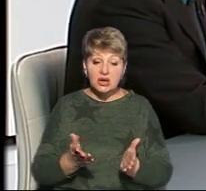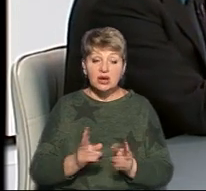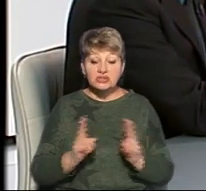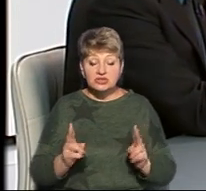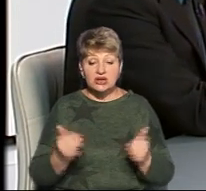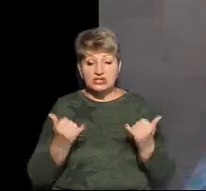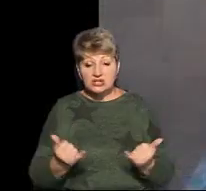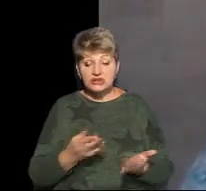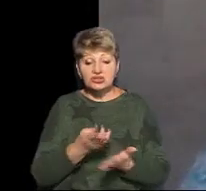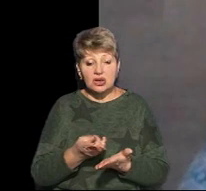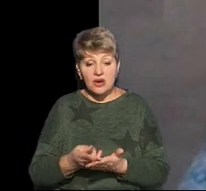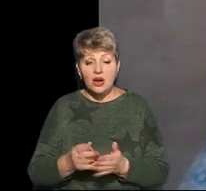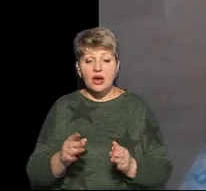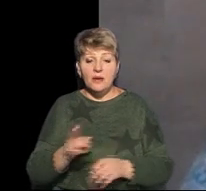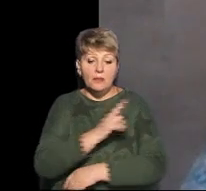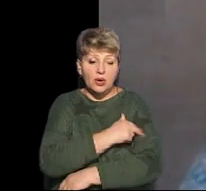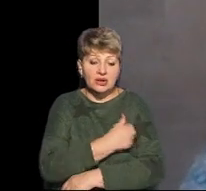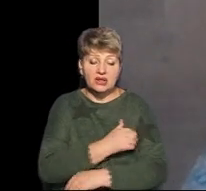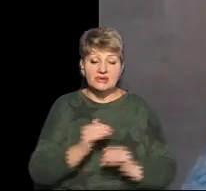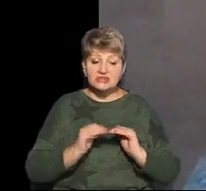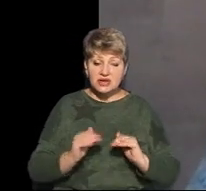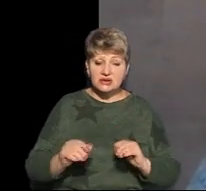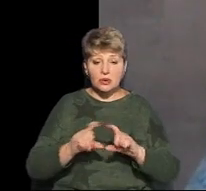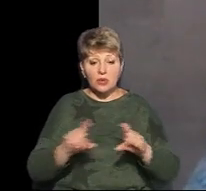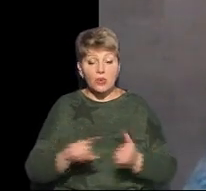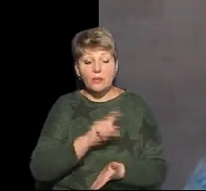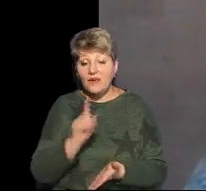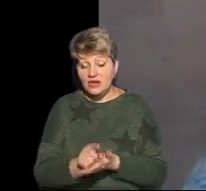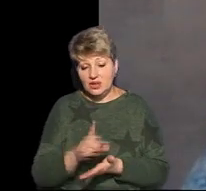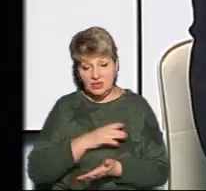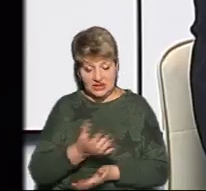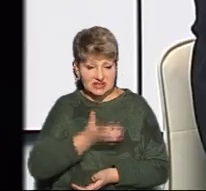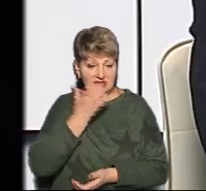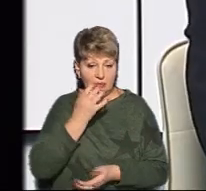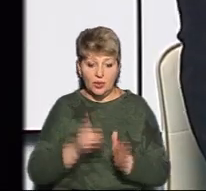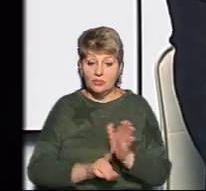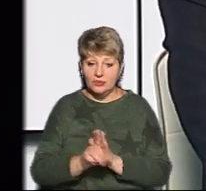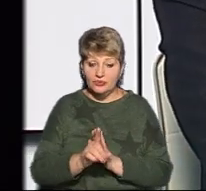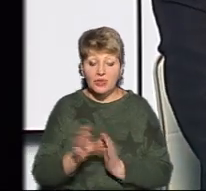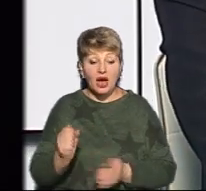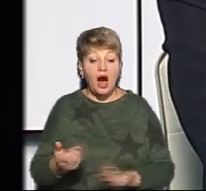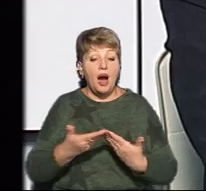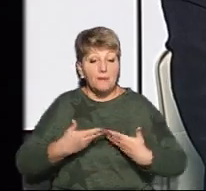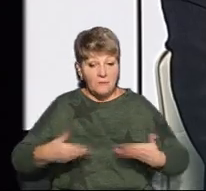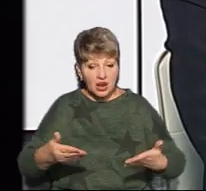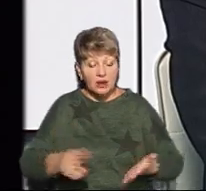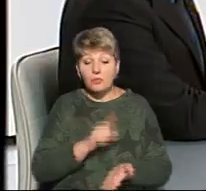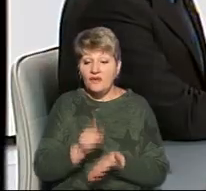лежить в лікарнях, дитячі садки, школи, вони все-таки повинні бути з теплом. Пане Станіславе. А ми, безумовно,